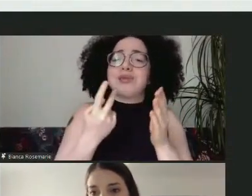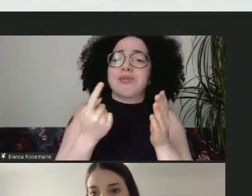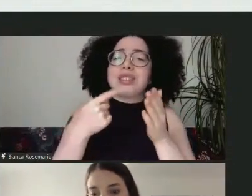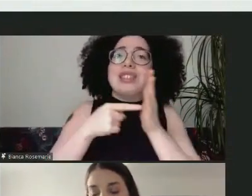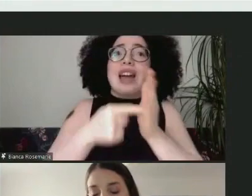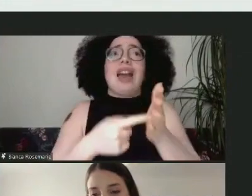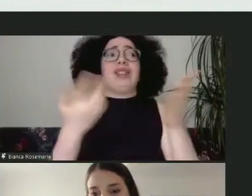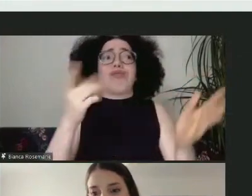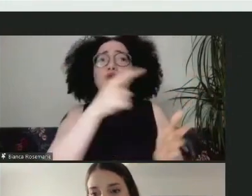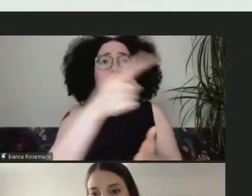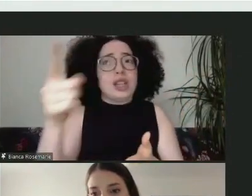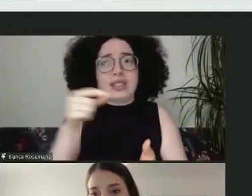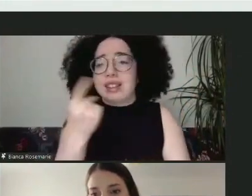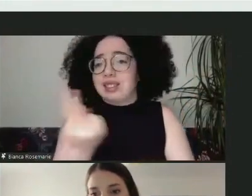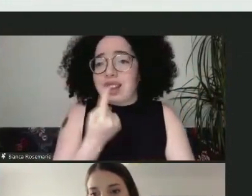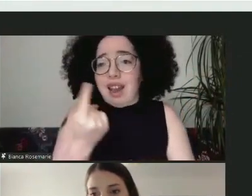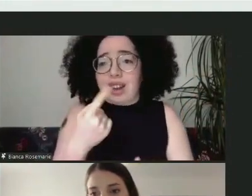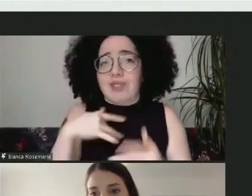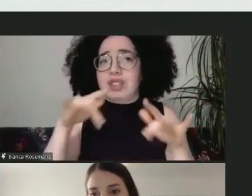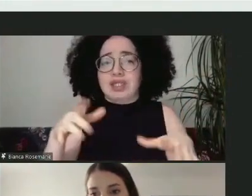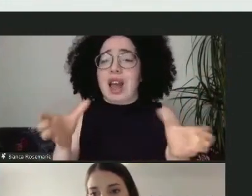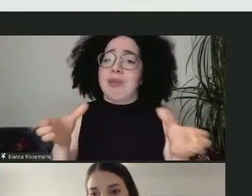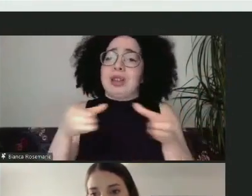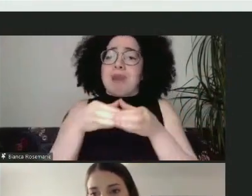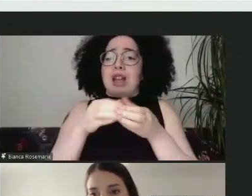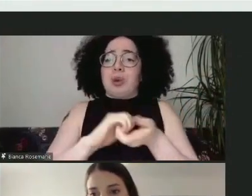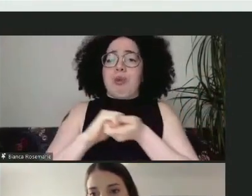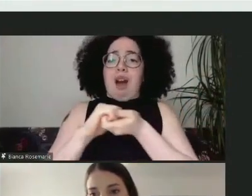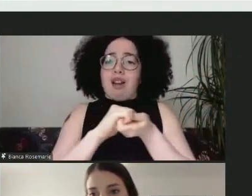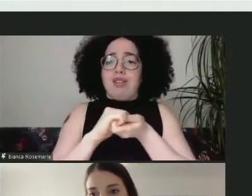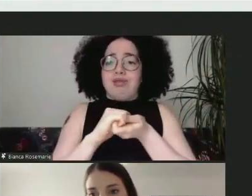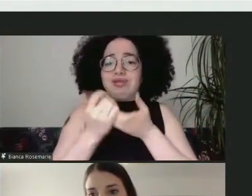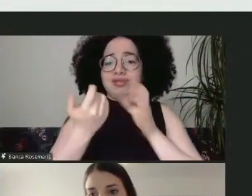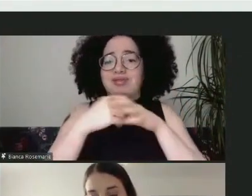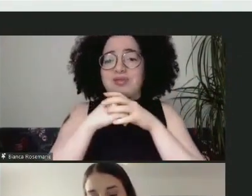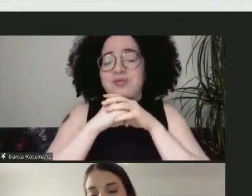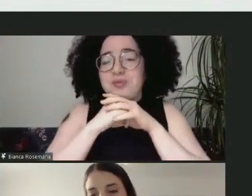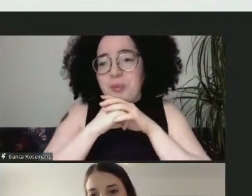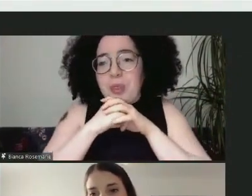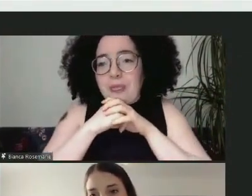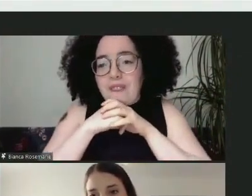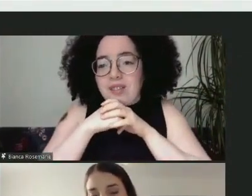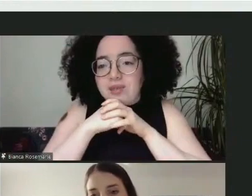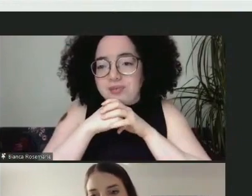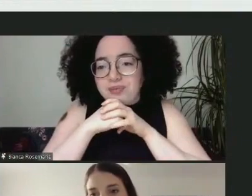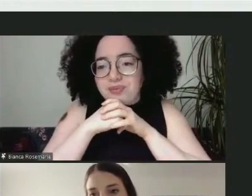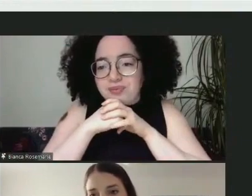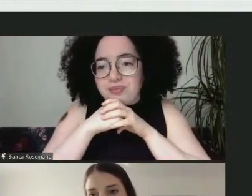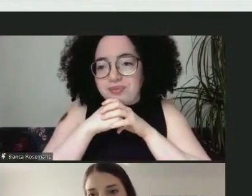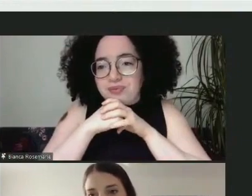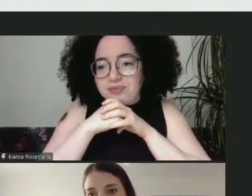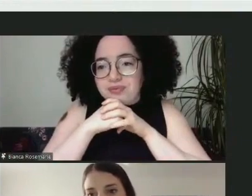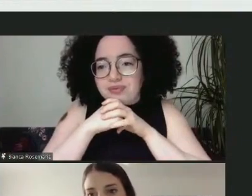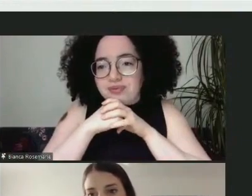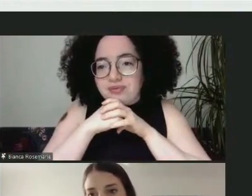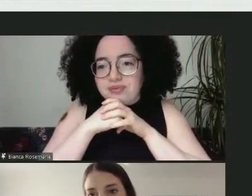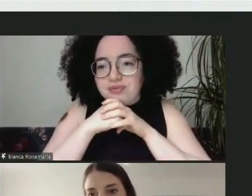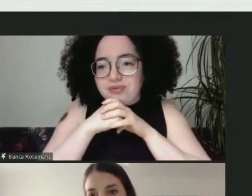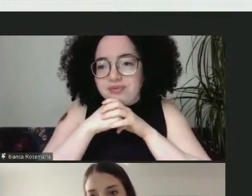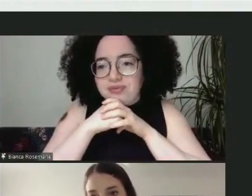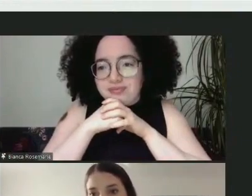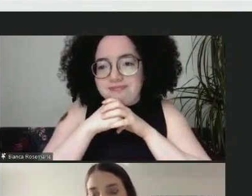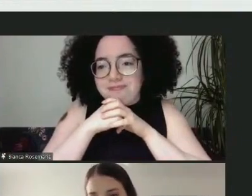Vernetzung, diese Gruppe, die sich online gefunden hat, fühlt man sich dann nicht mehr alleine. Man ist dann in einer Gemeinschaft und